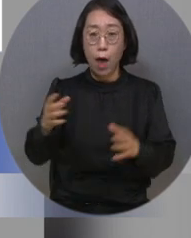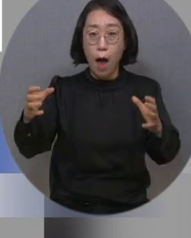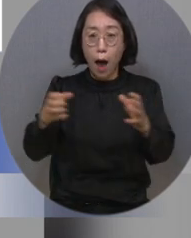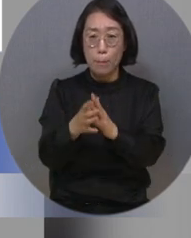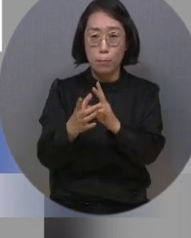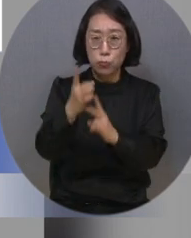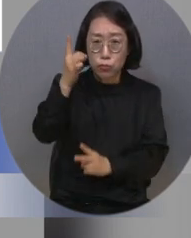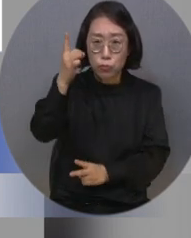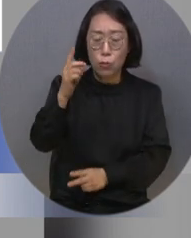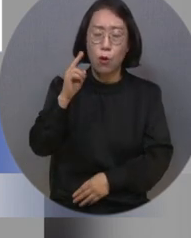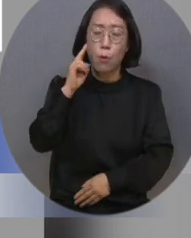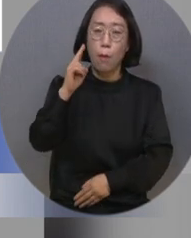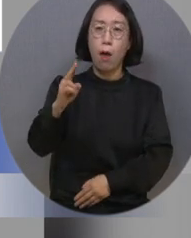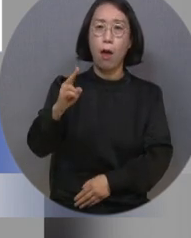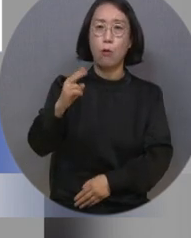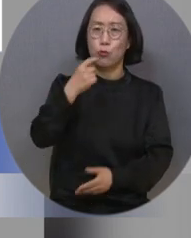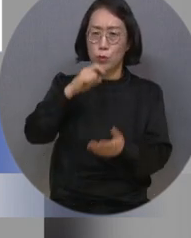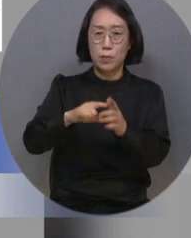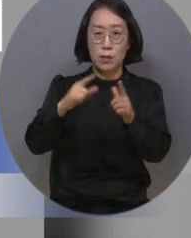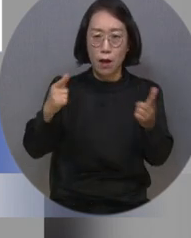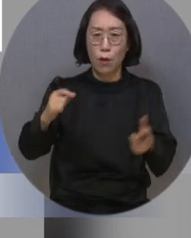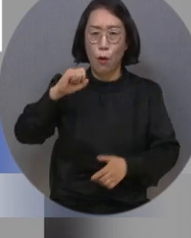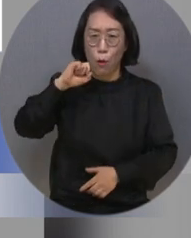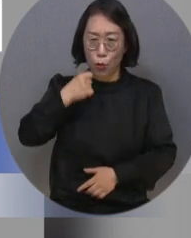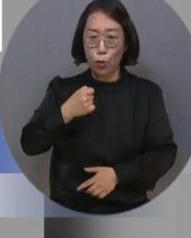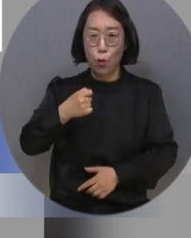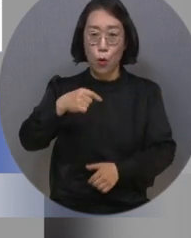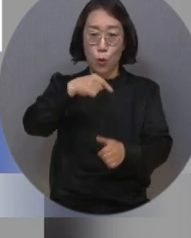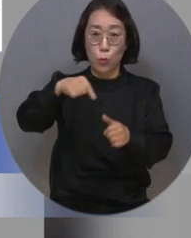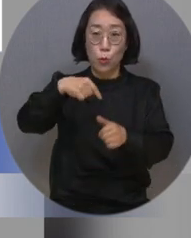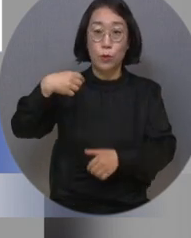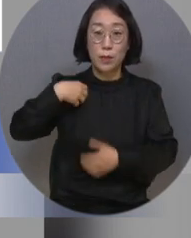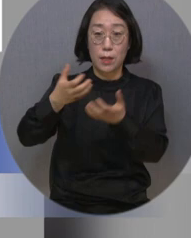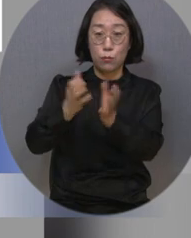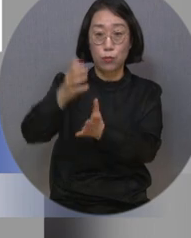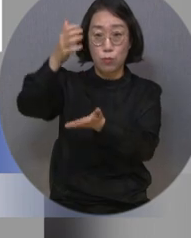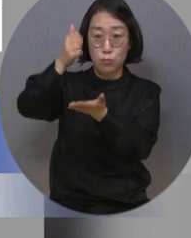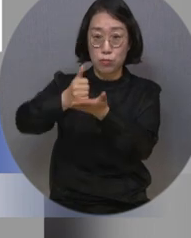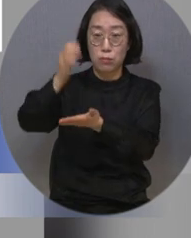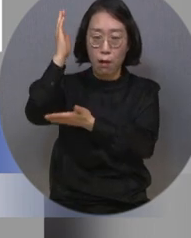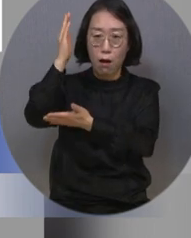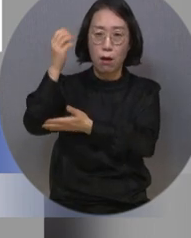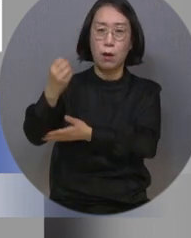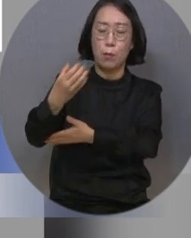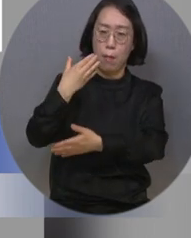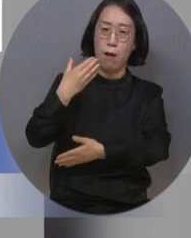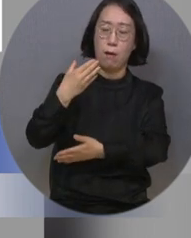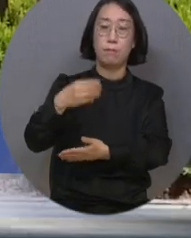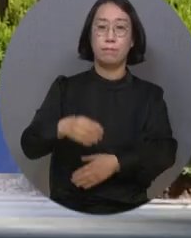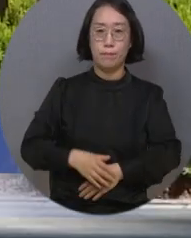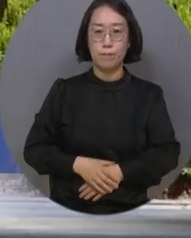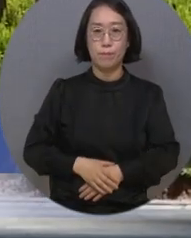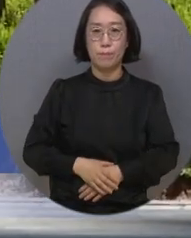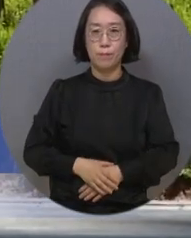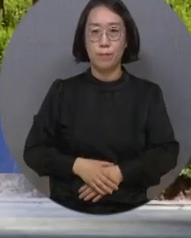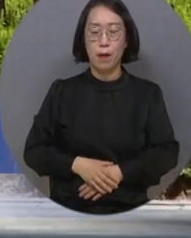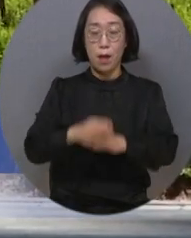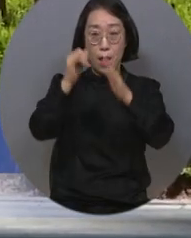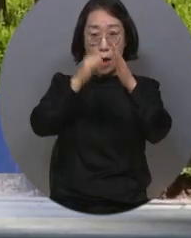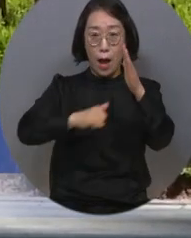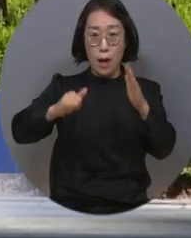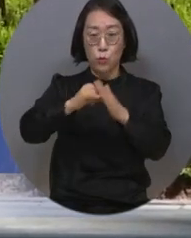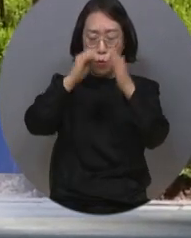남북통일보다 어렵다는 얘기가 주무부처인 교육부 2조 장관 발언에서도 나온 바 있습니다 온